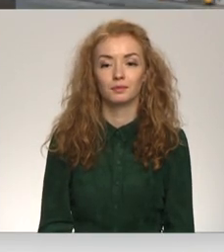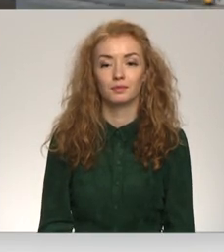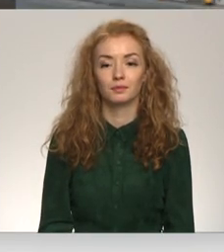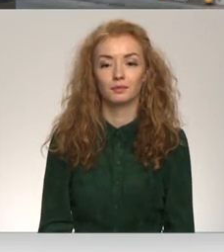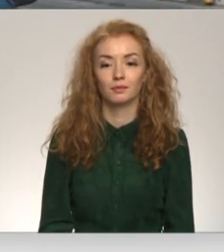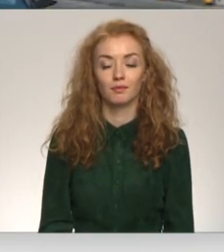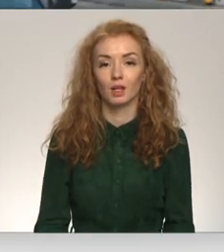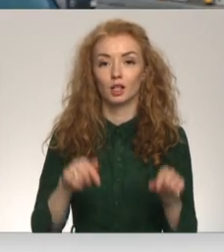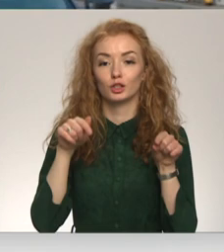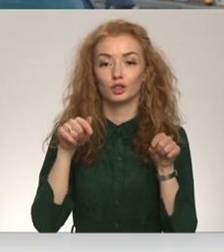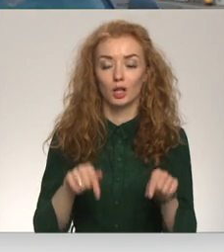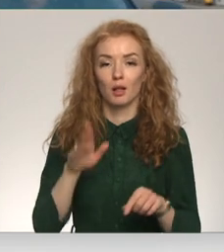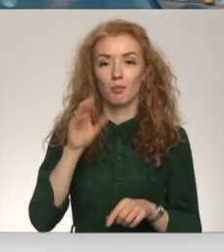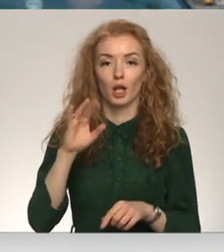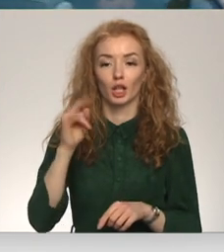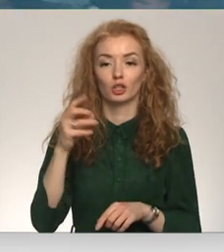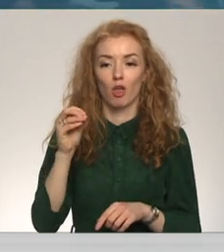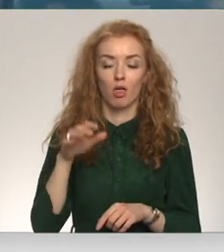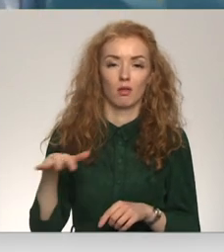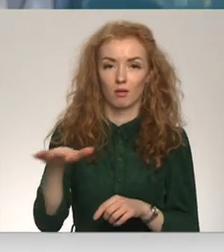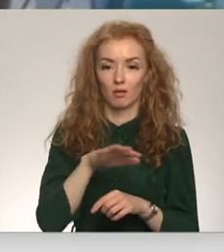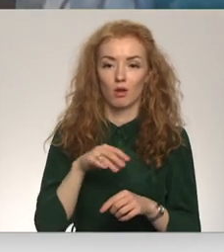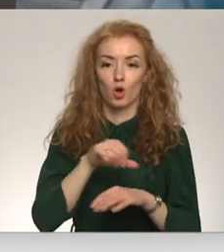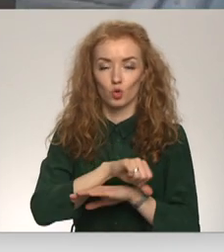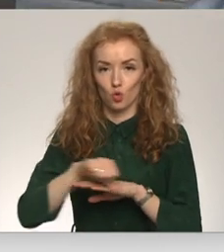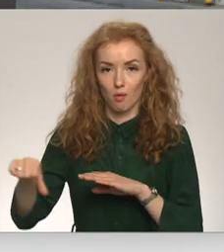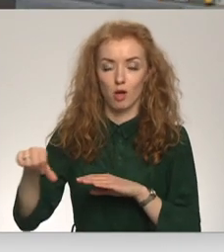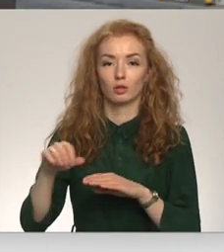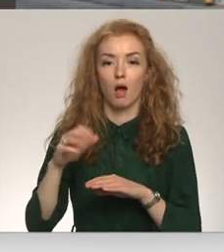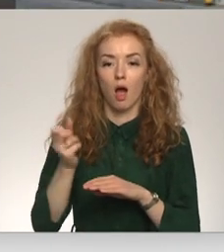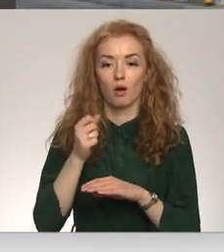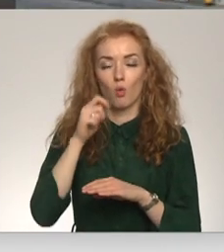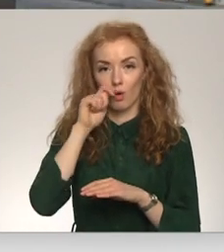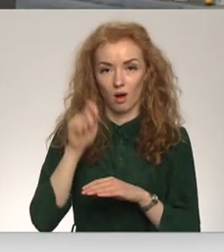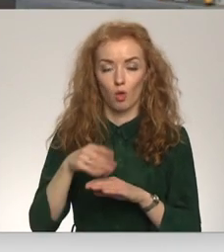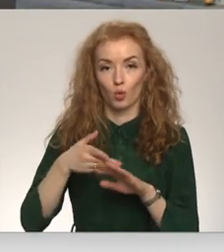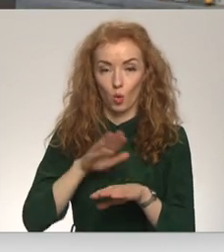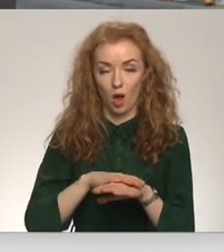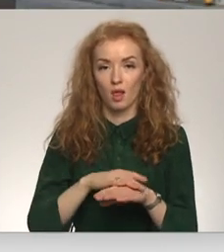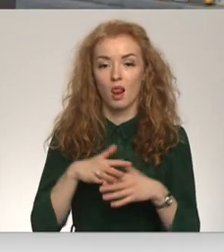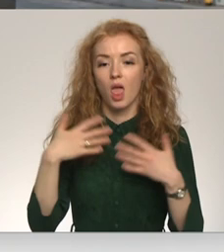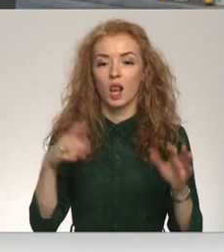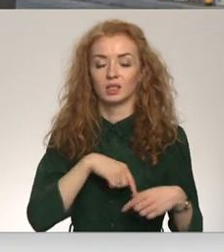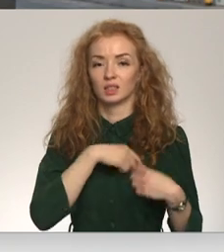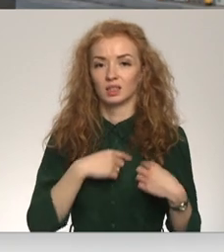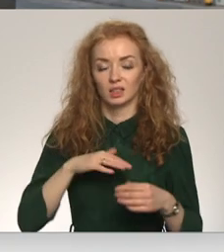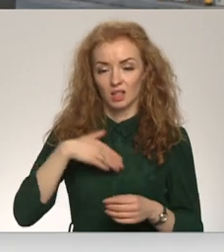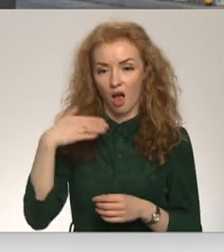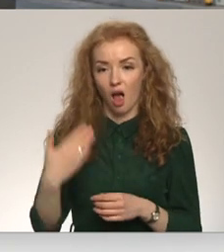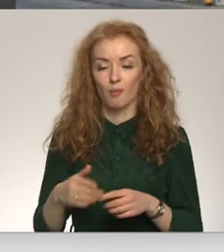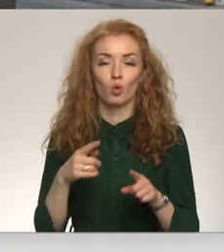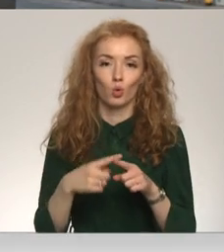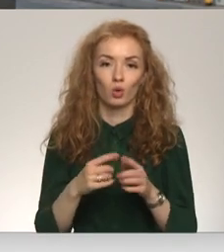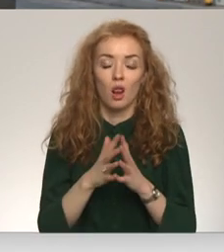Šeit Berdišķes robežu punkts, kas savieno Poliju ar Ukrainu, ir lielu sirdsāpju un tajā pašā laikā lielu